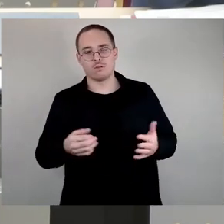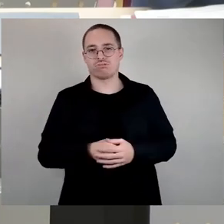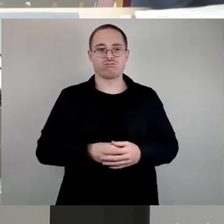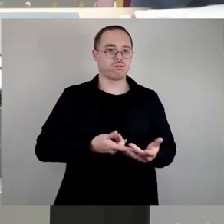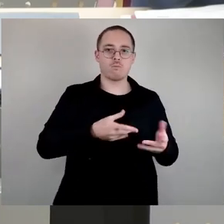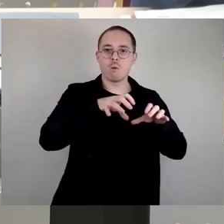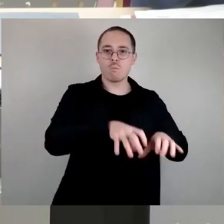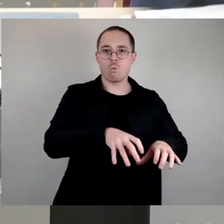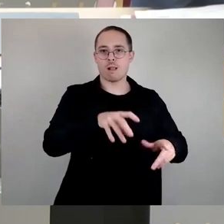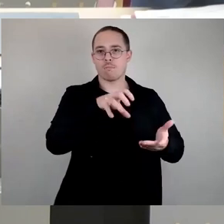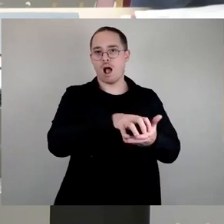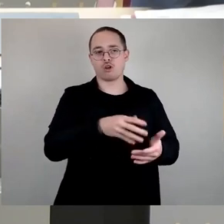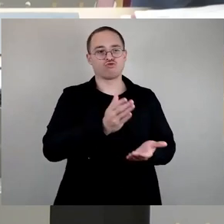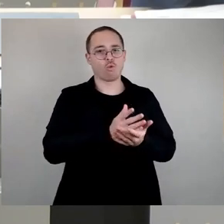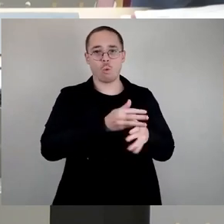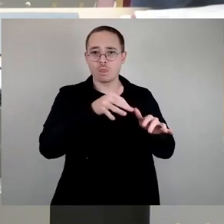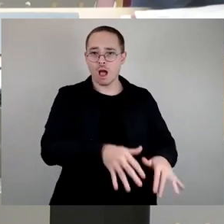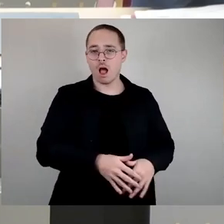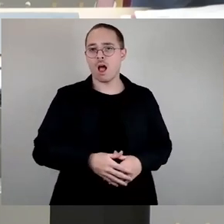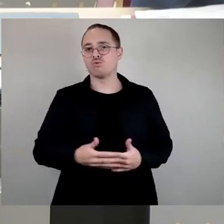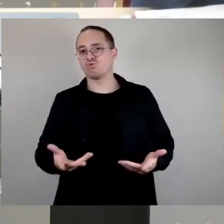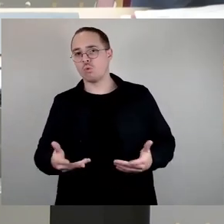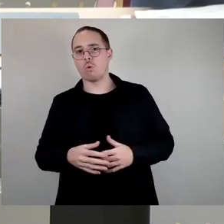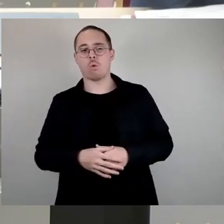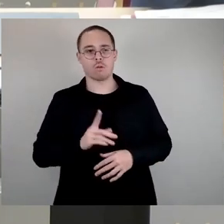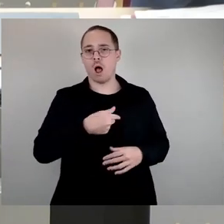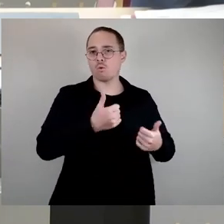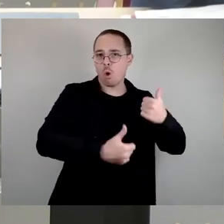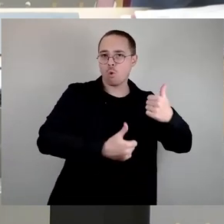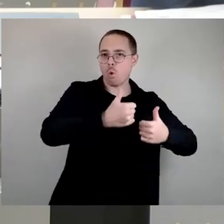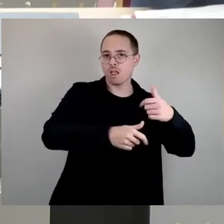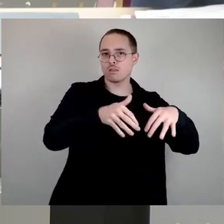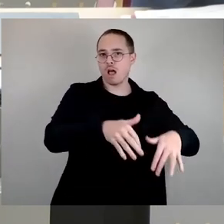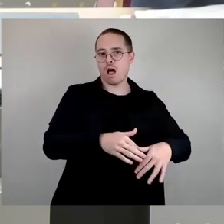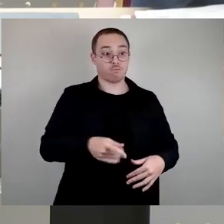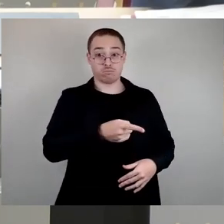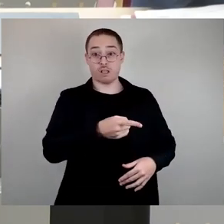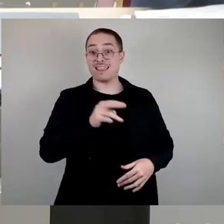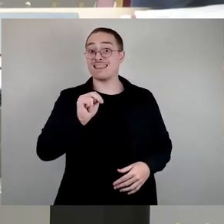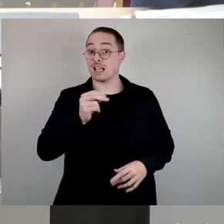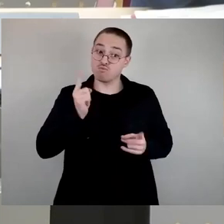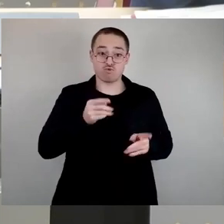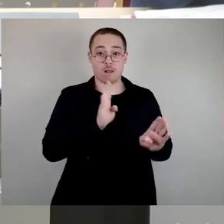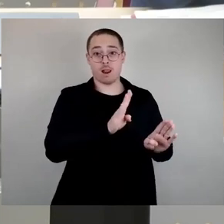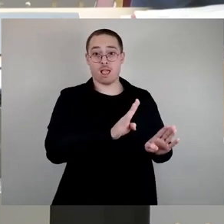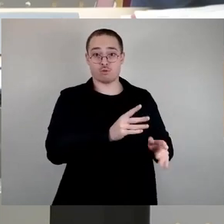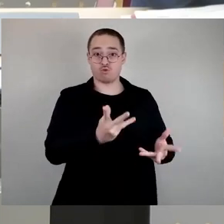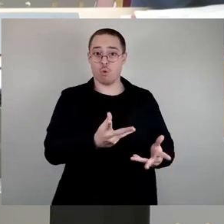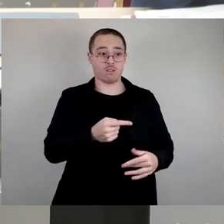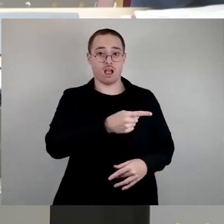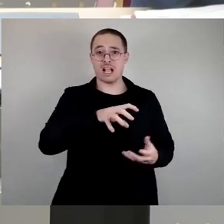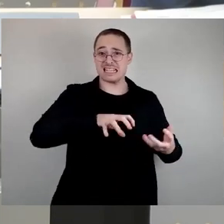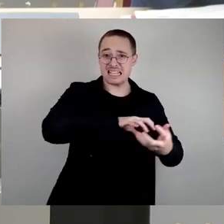sich auch Konkurrenz machen irgendwie auf einem Haufen. Wir haben dort Nickern erneuert, das sollte unbedingt erhalten werden, Nickern. Das war in der Krise und niemand in dem Stadtrat wollte,